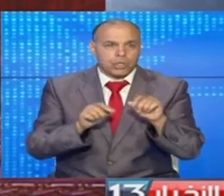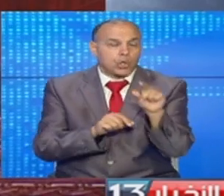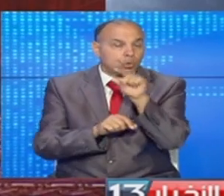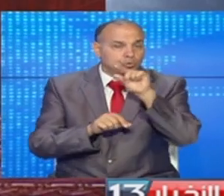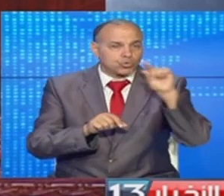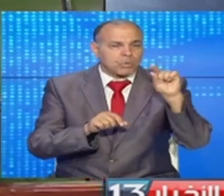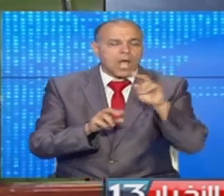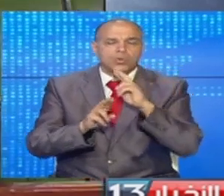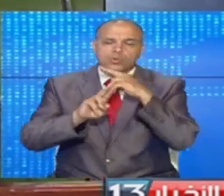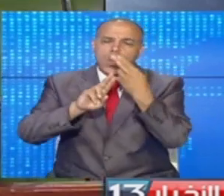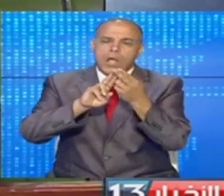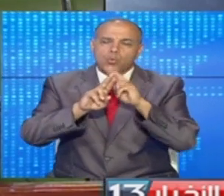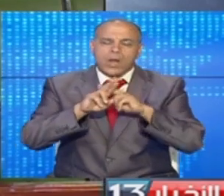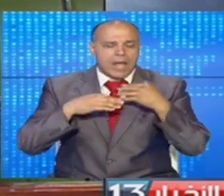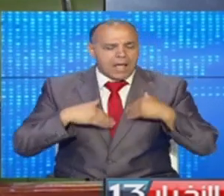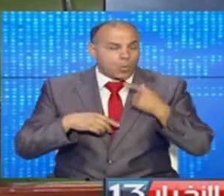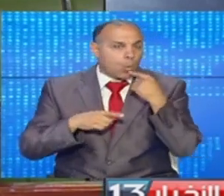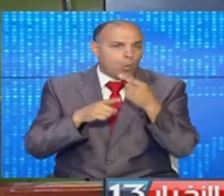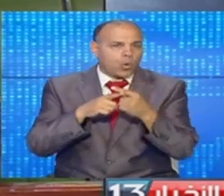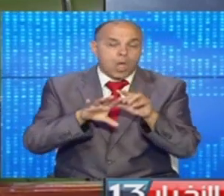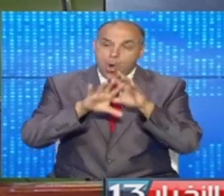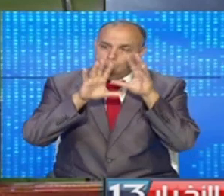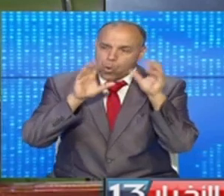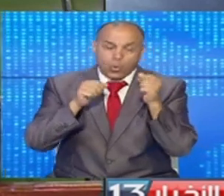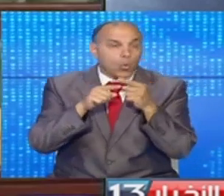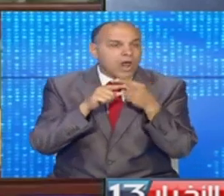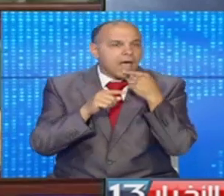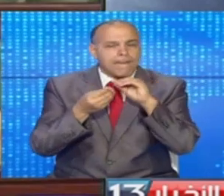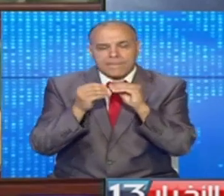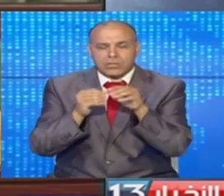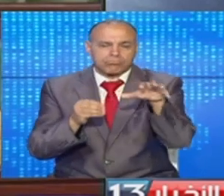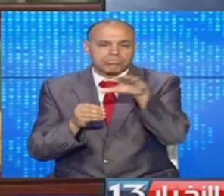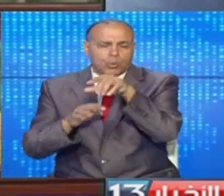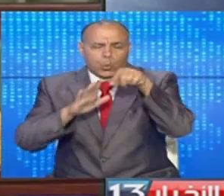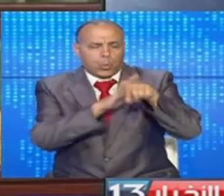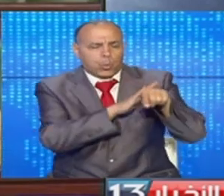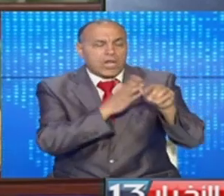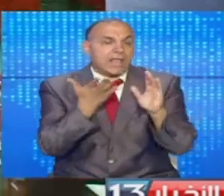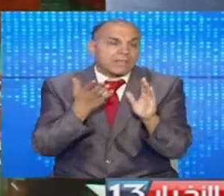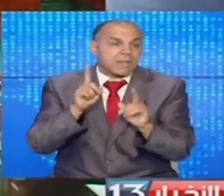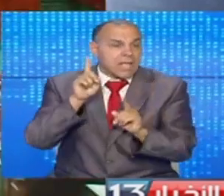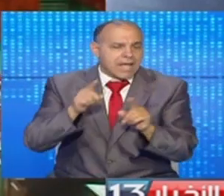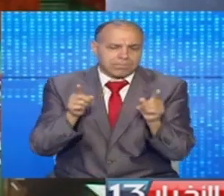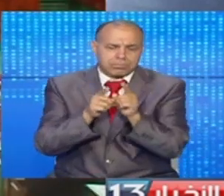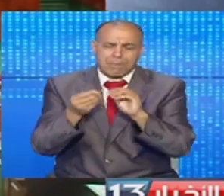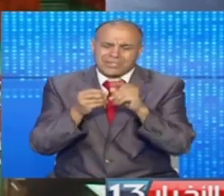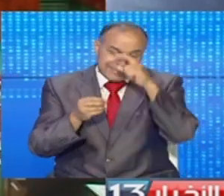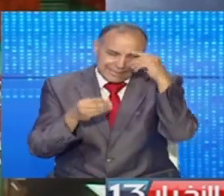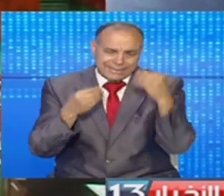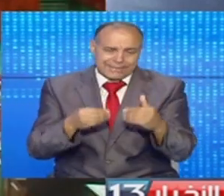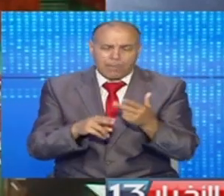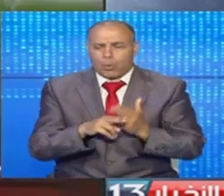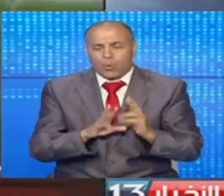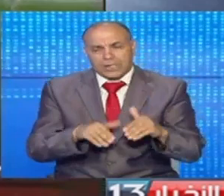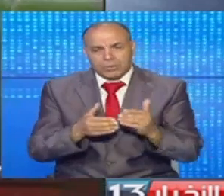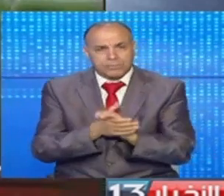من المداخلات قدمها النواب تطرقت في مجملها إلى هموم ومشاغل الجهات الداخلية ولخصت معاناتها على مدى